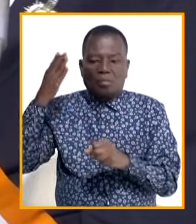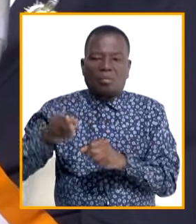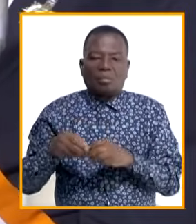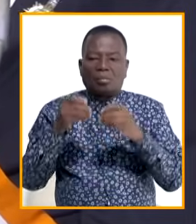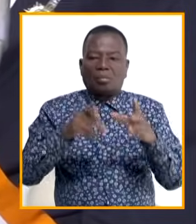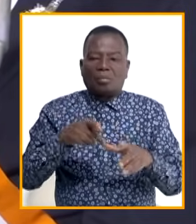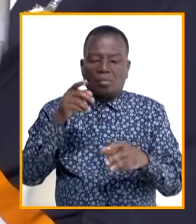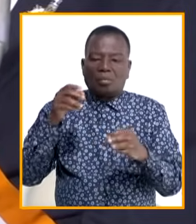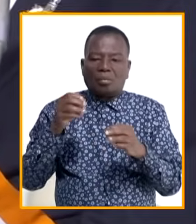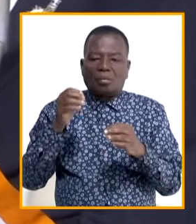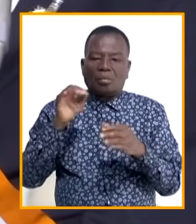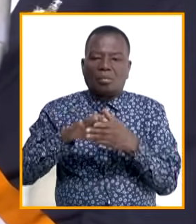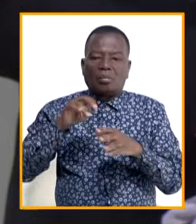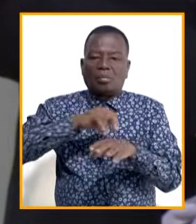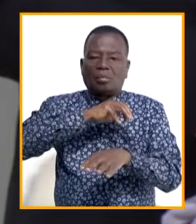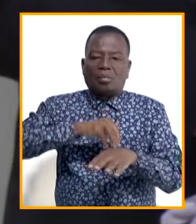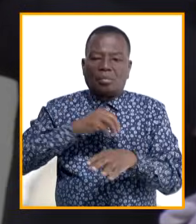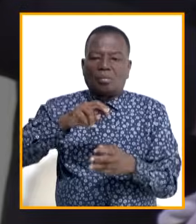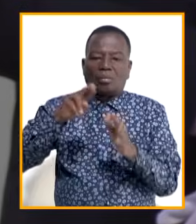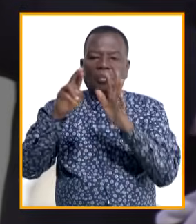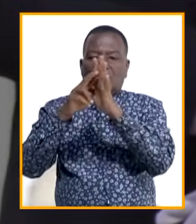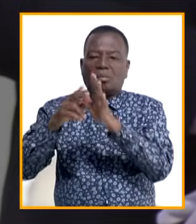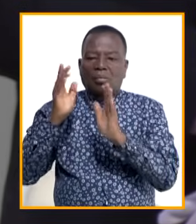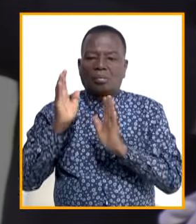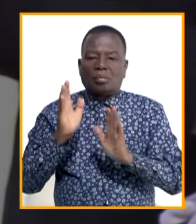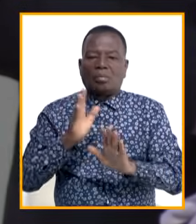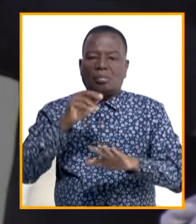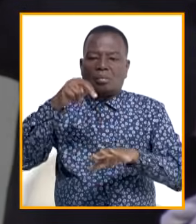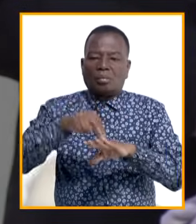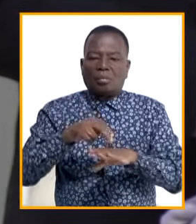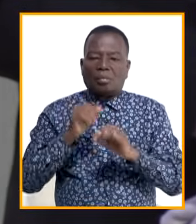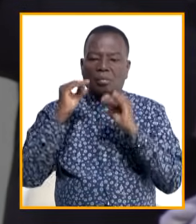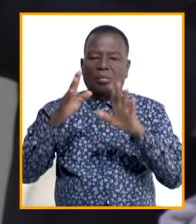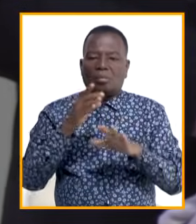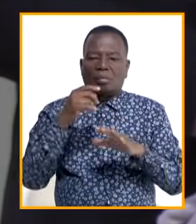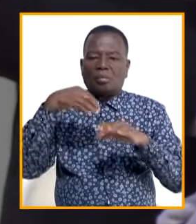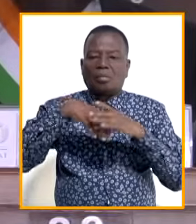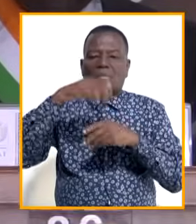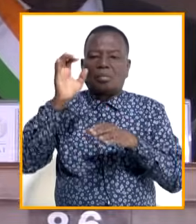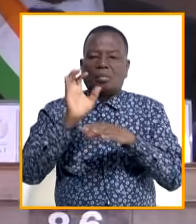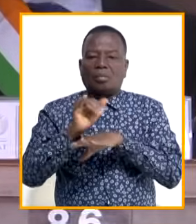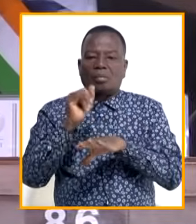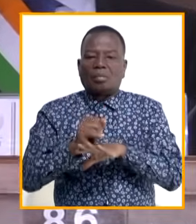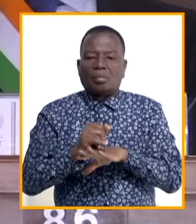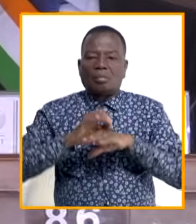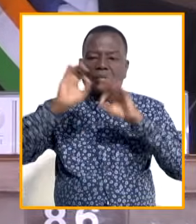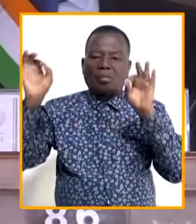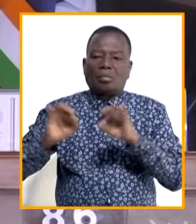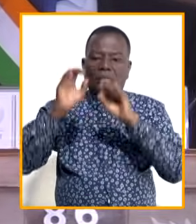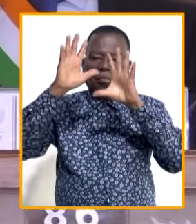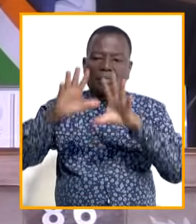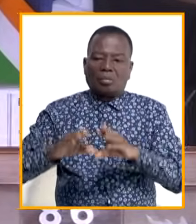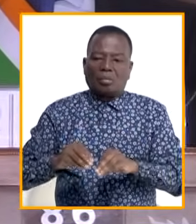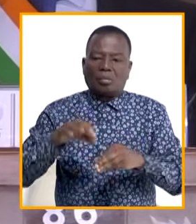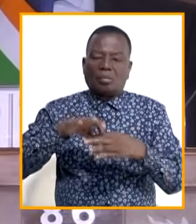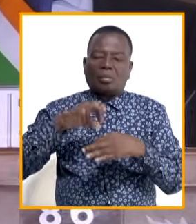en œuvre effective de notre mission de représentation des Ivoiriens établis hors de Côte d'Ivoire. Cérémonie de clôture de la